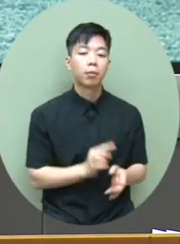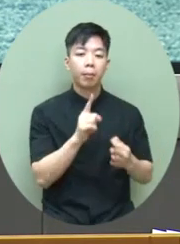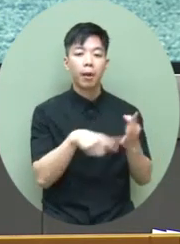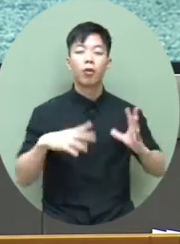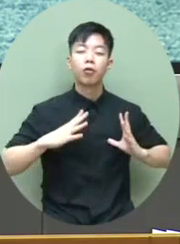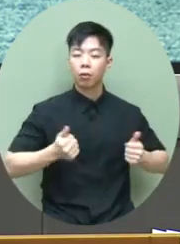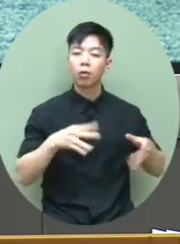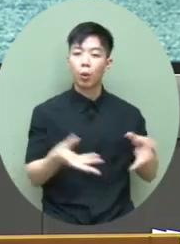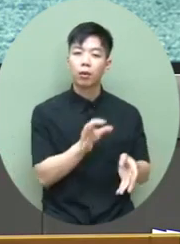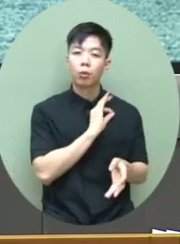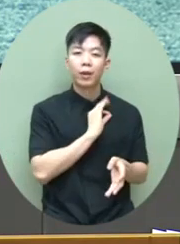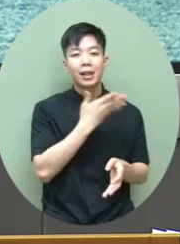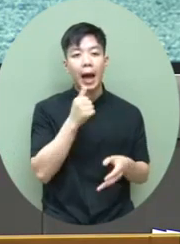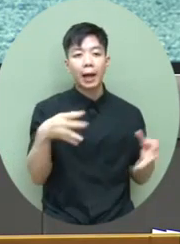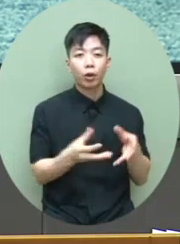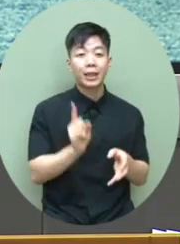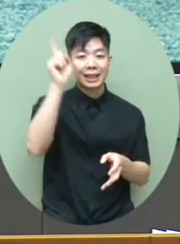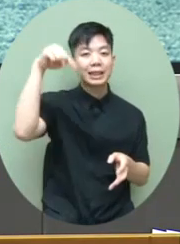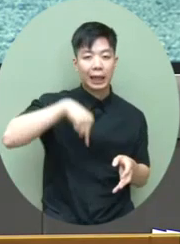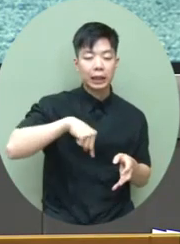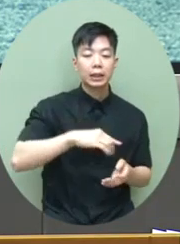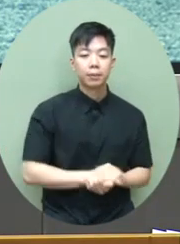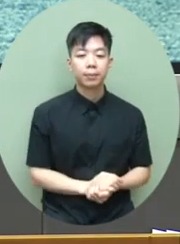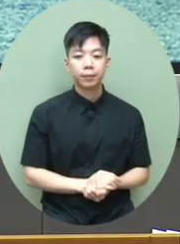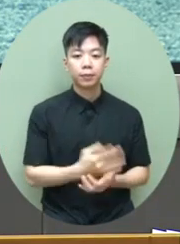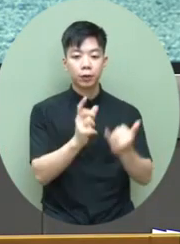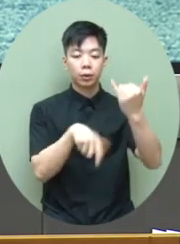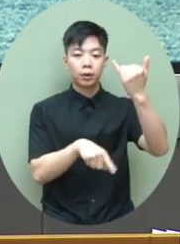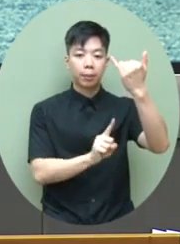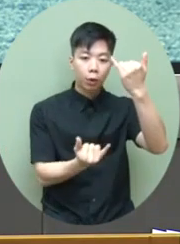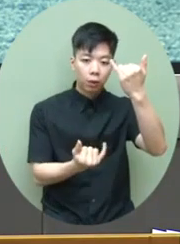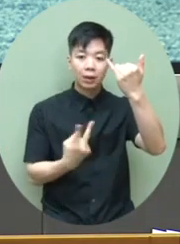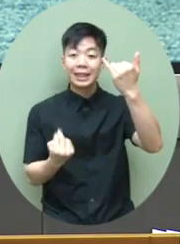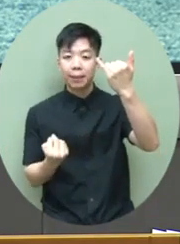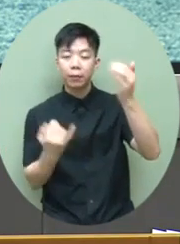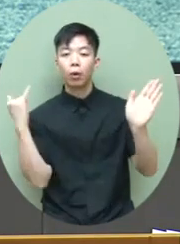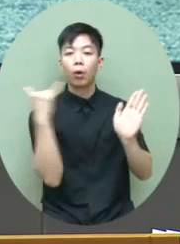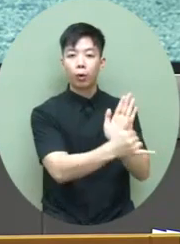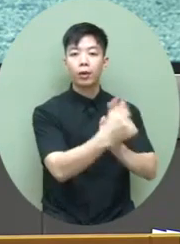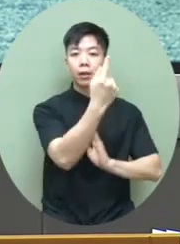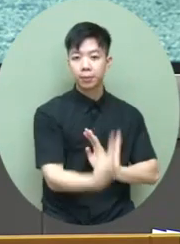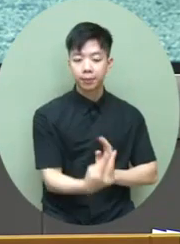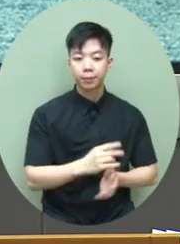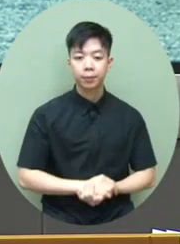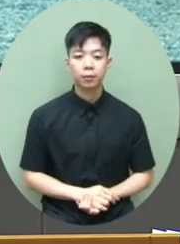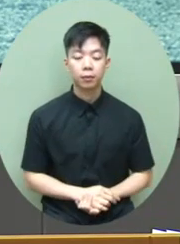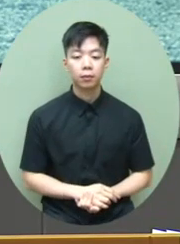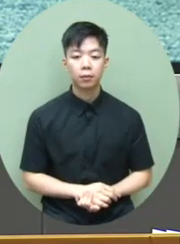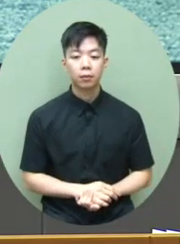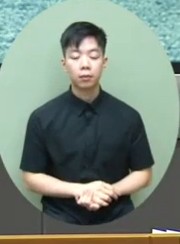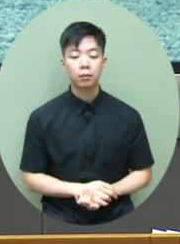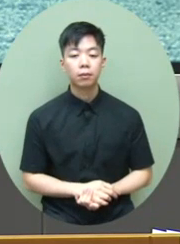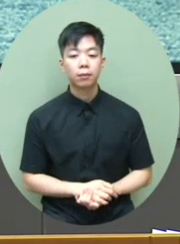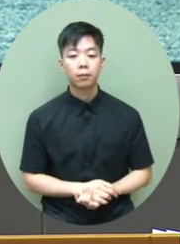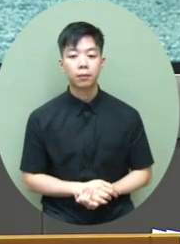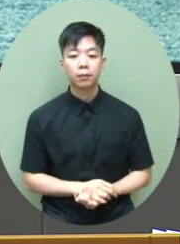群會雅聚天地啦。咁佢喺16日同埋20日都有去嘅。咁我哋喺嗰度咧就嗰度